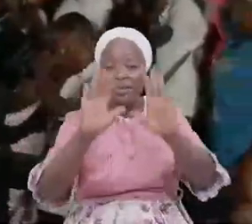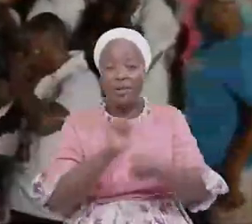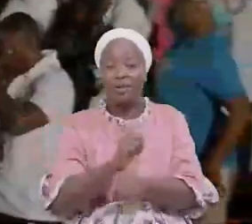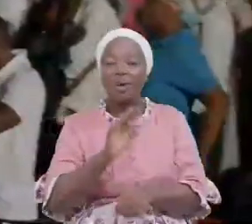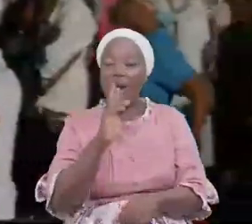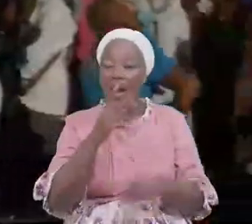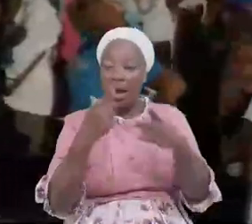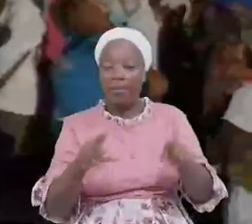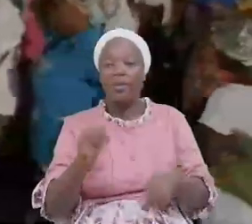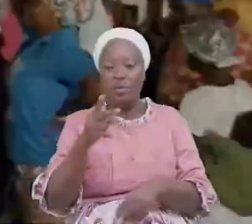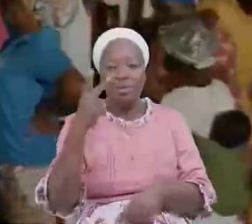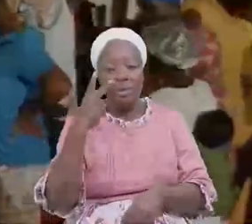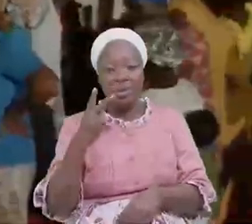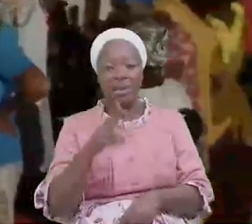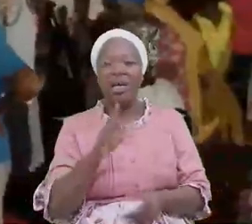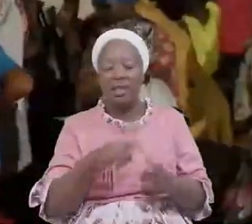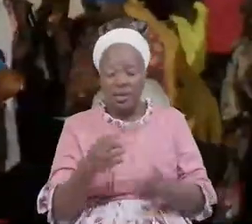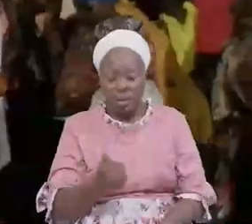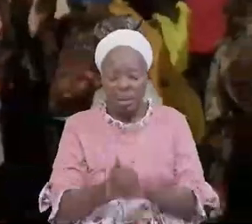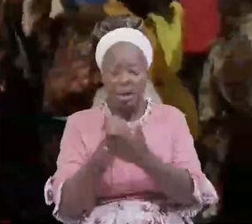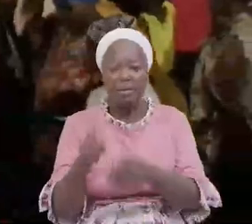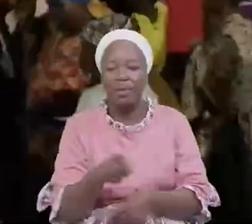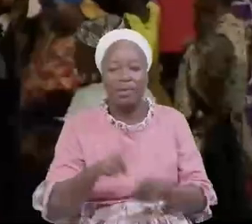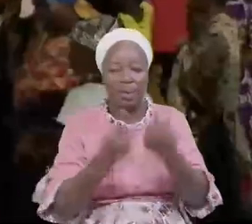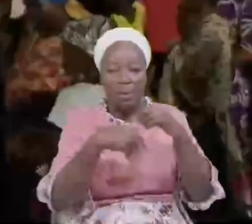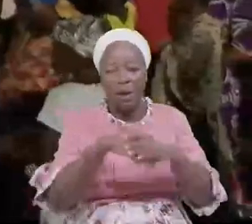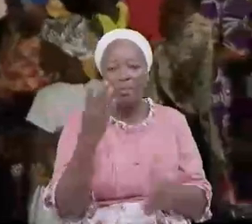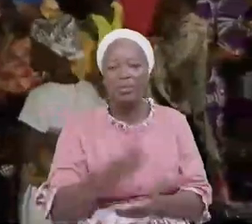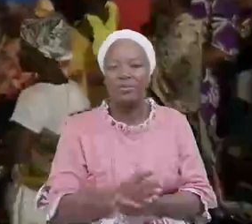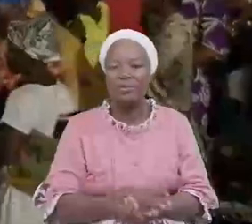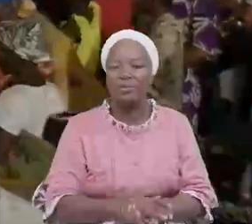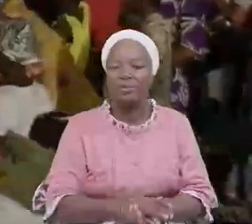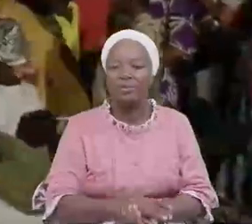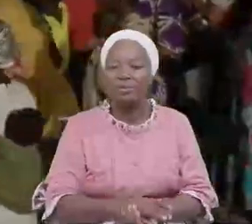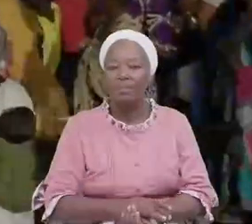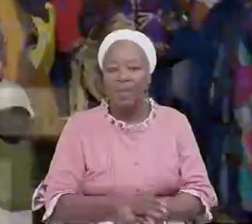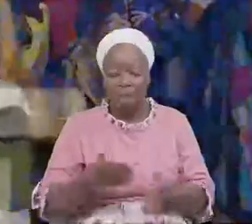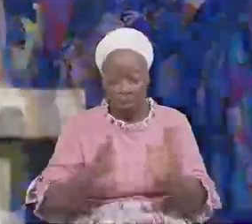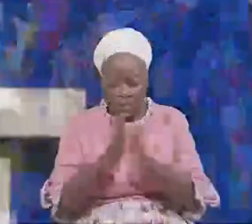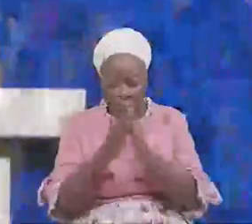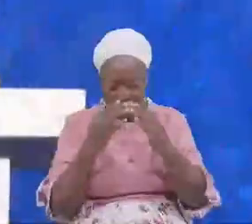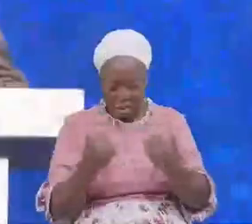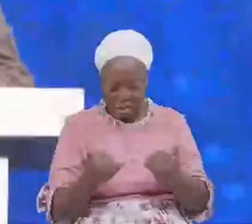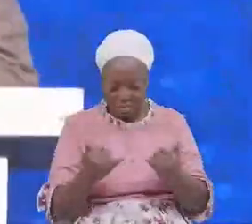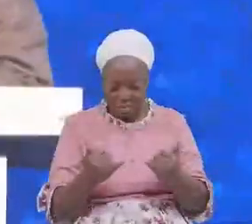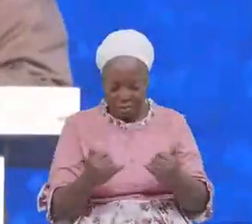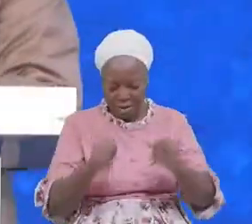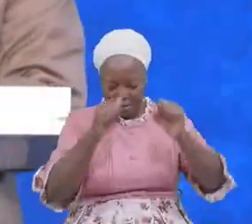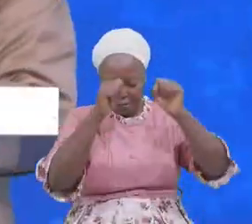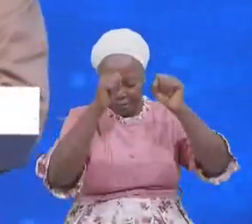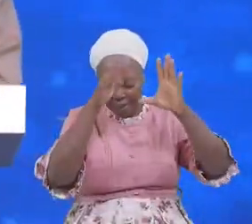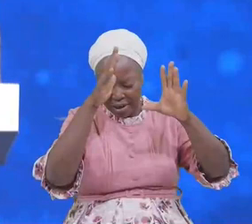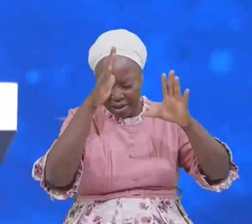Et dès que les miracles seront terminés, tu verras tes miracles. Prions maintenant. Père,